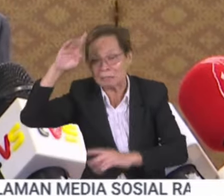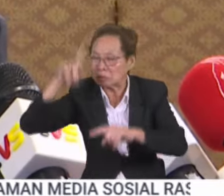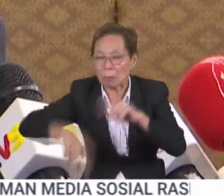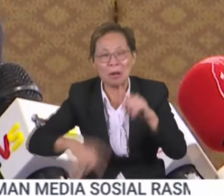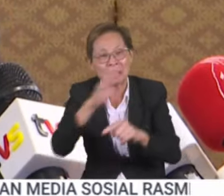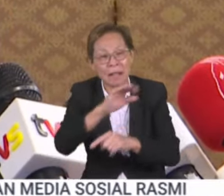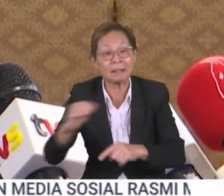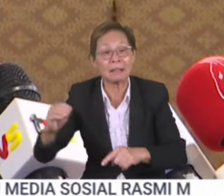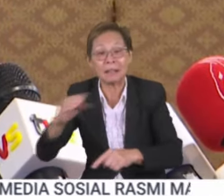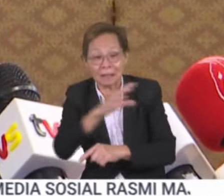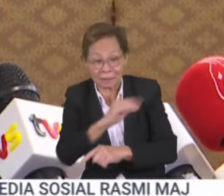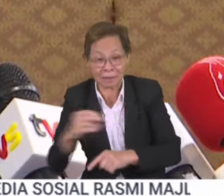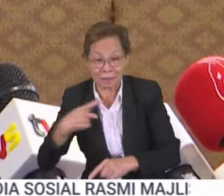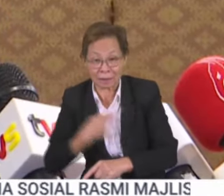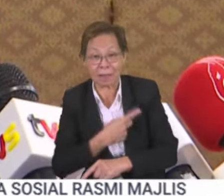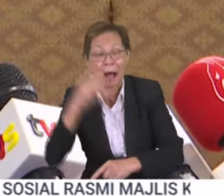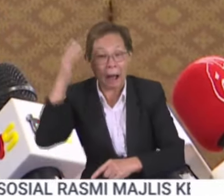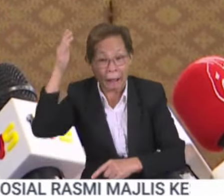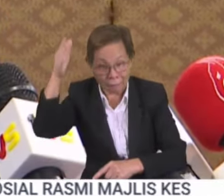kita akan